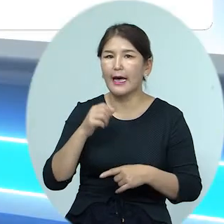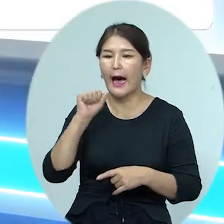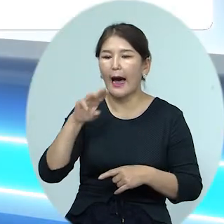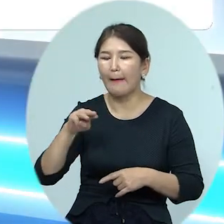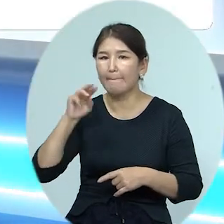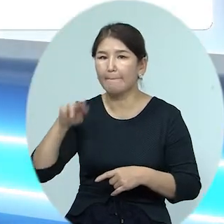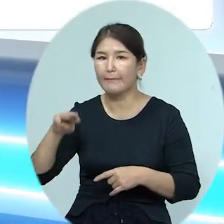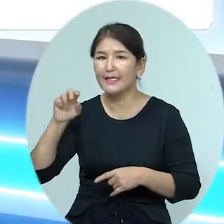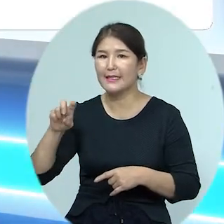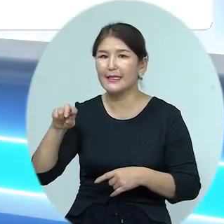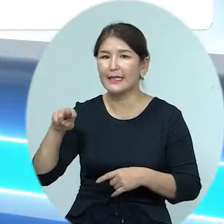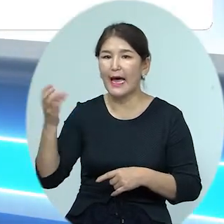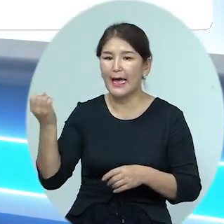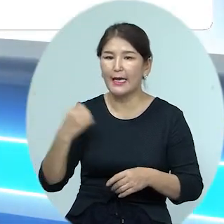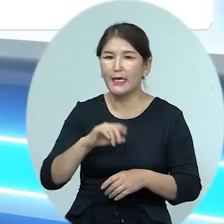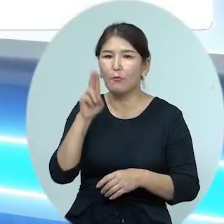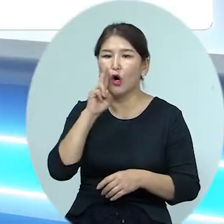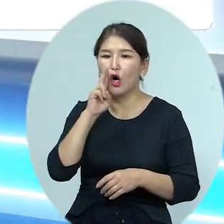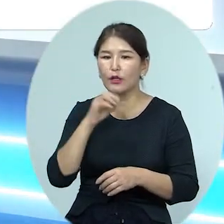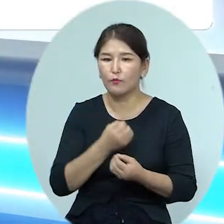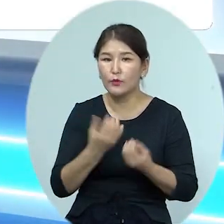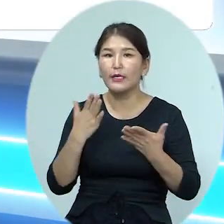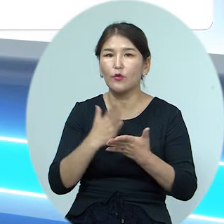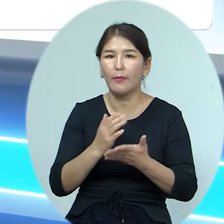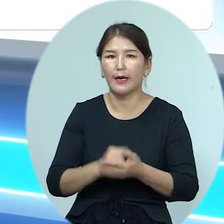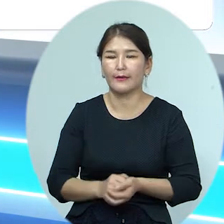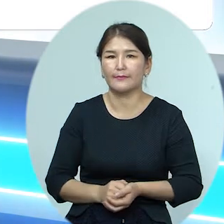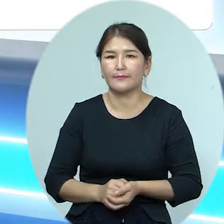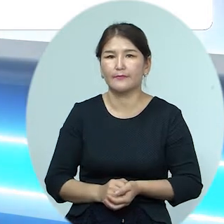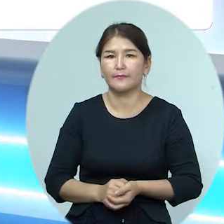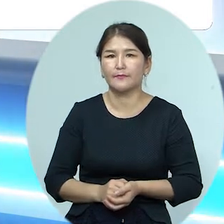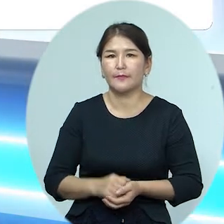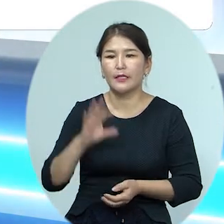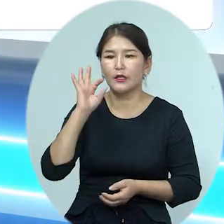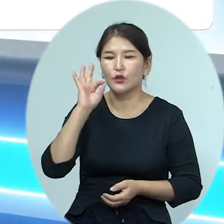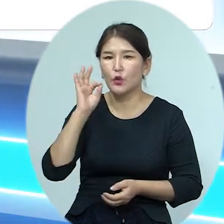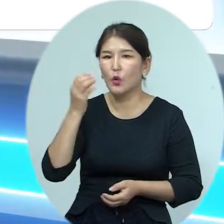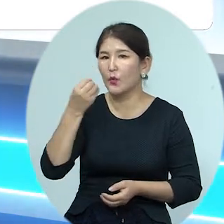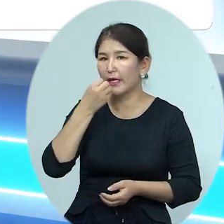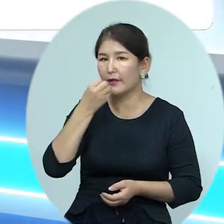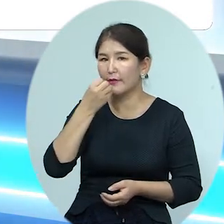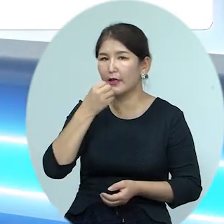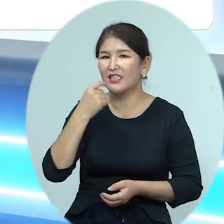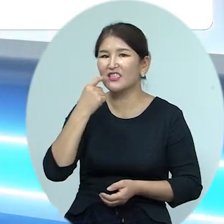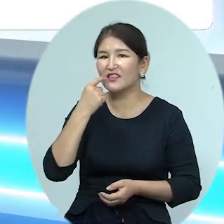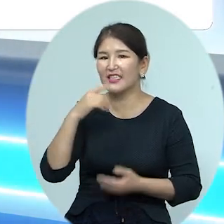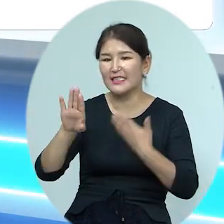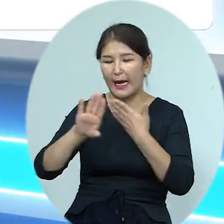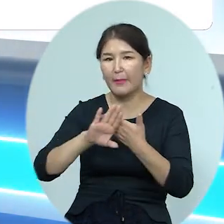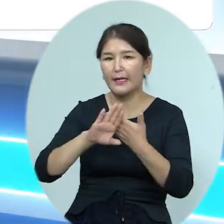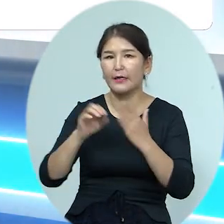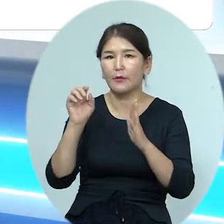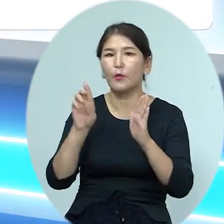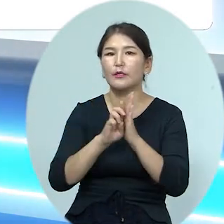байдаг. За эдгээр хүнсний бүтээгдэхүүнийг зөв идэх юм бол шүд цоорох өвчнөөс сэргийлэх боломжтой. За тэгэхээр бага